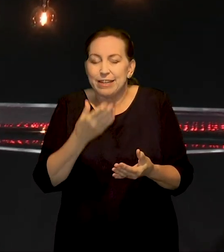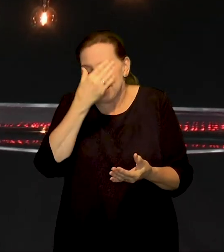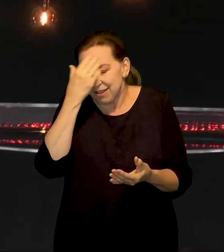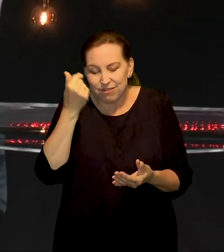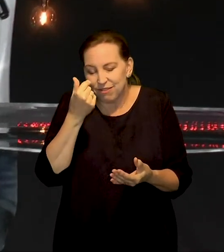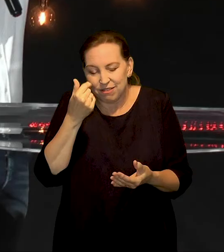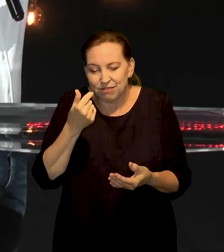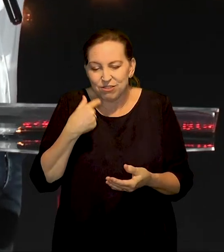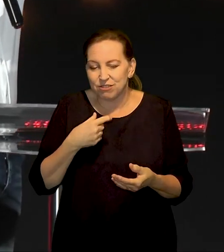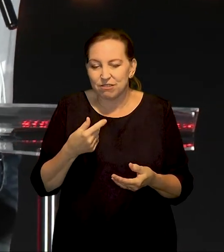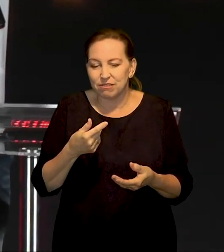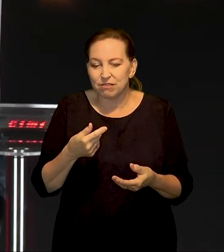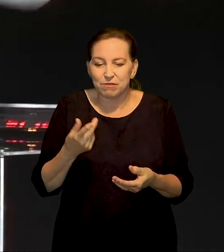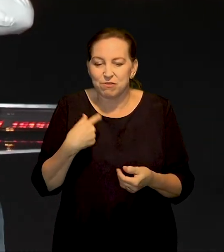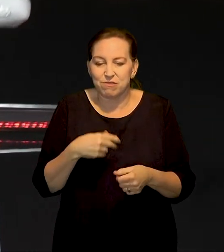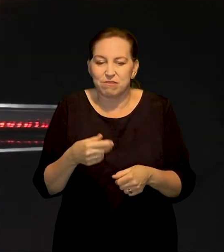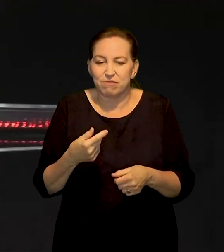się w grupie ludzi, którzy,